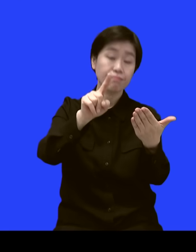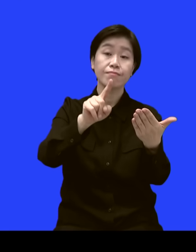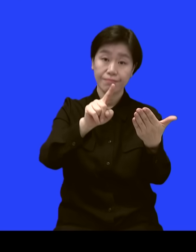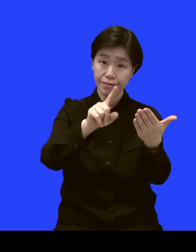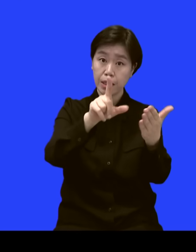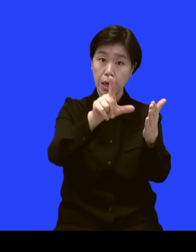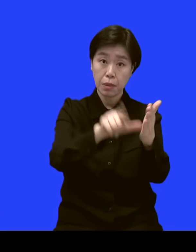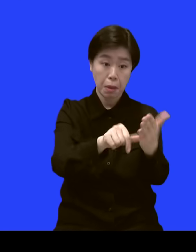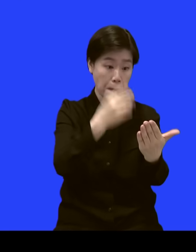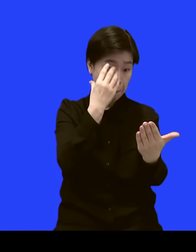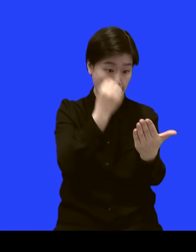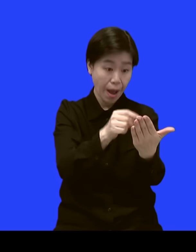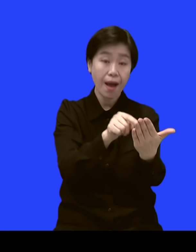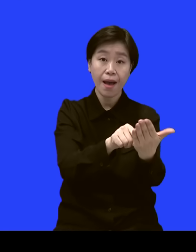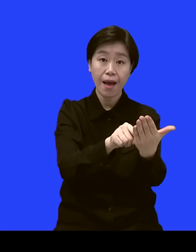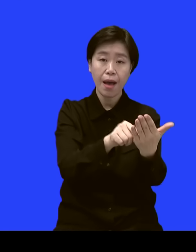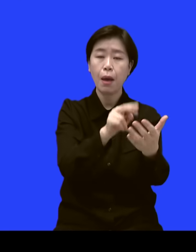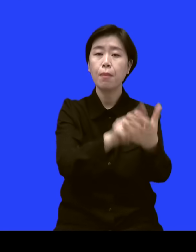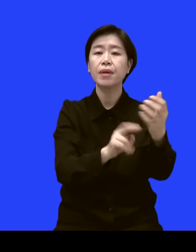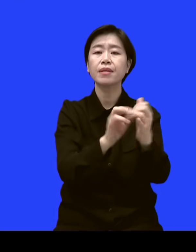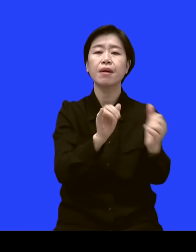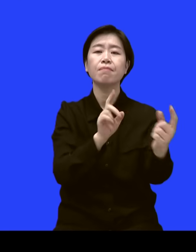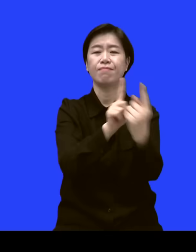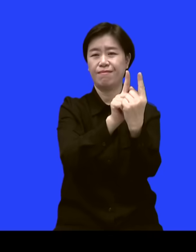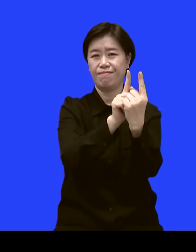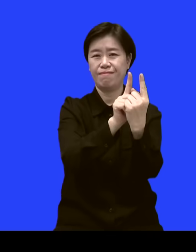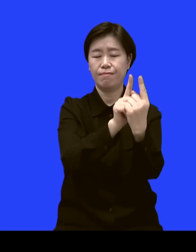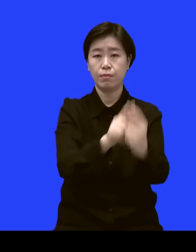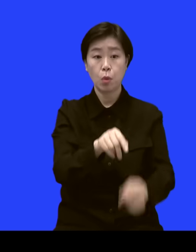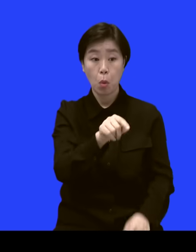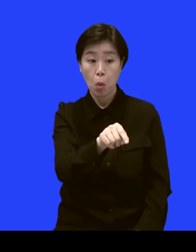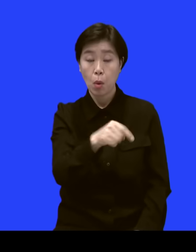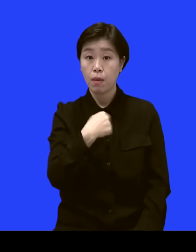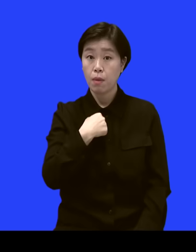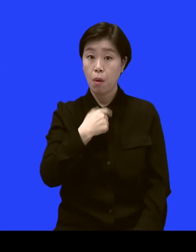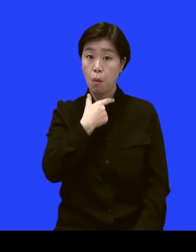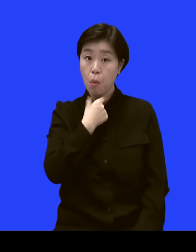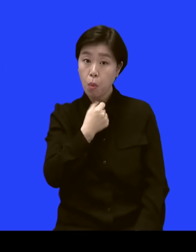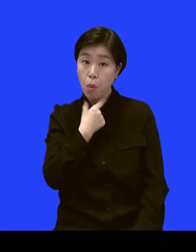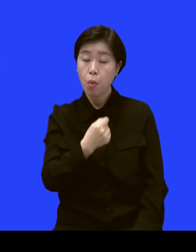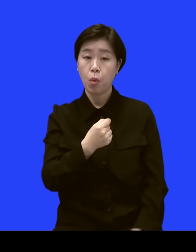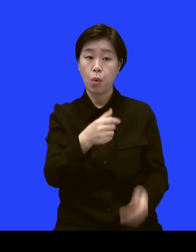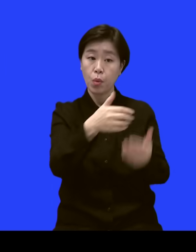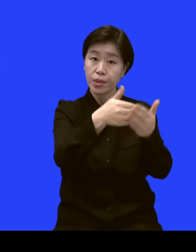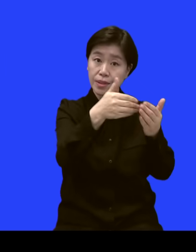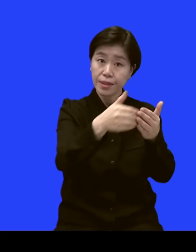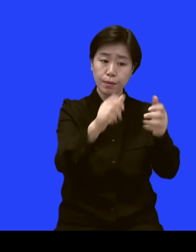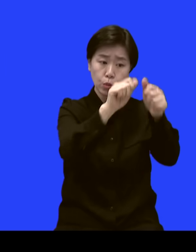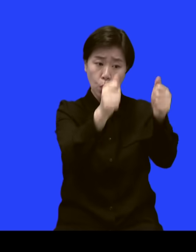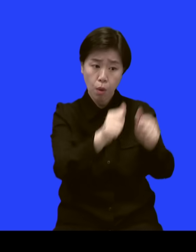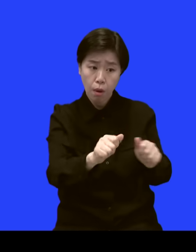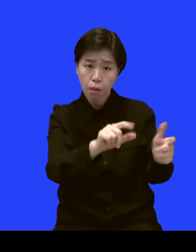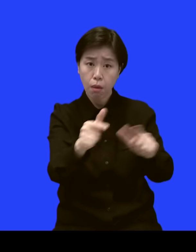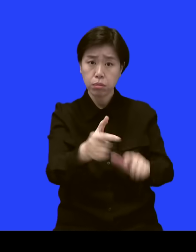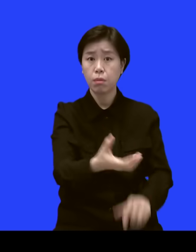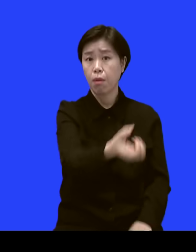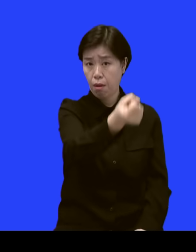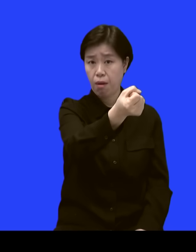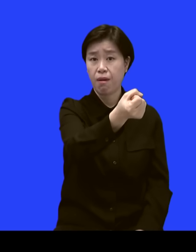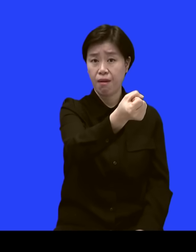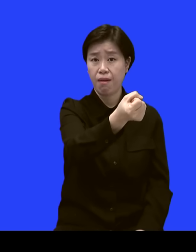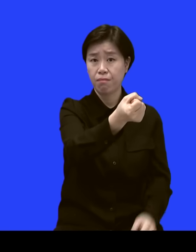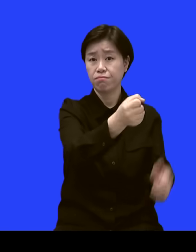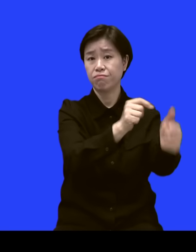거기서 이제 어떤 분을 알게 돼요. 근데 제가 갖고 싶은 그림, 조각, 여러 가지 물품들을